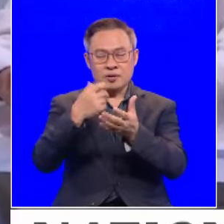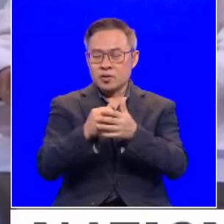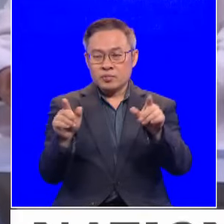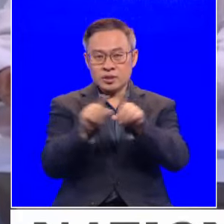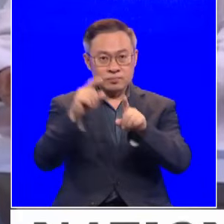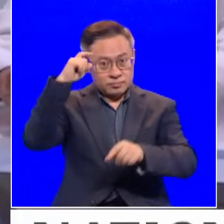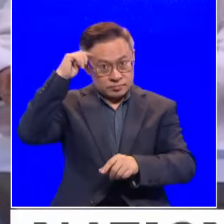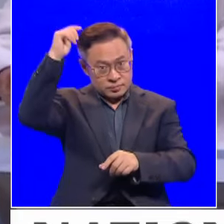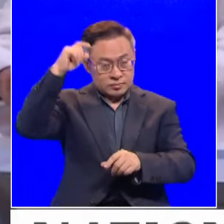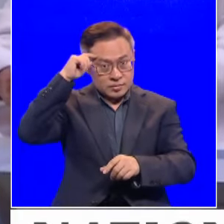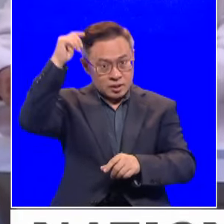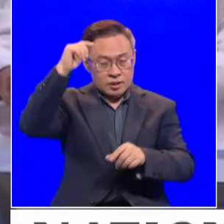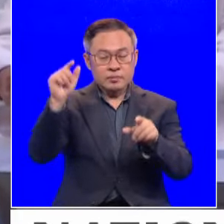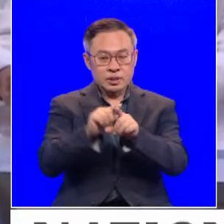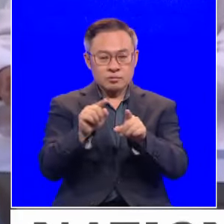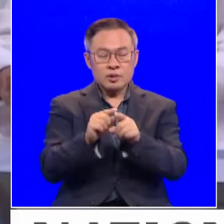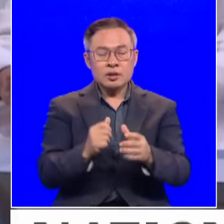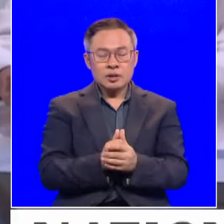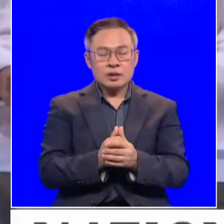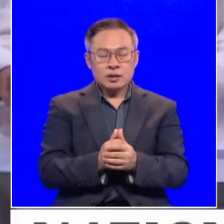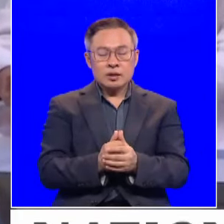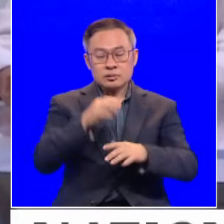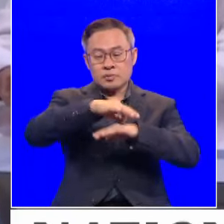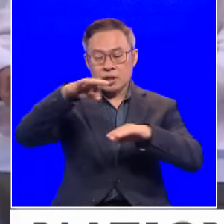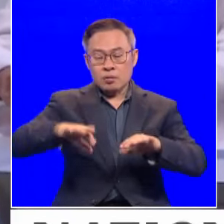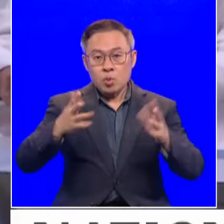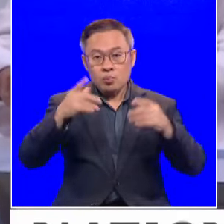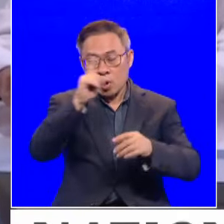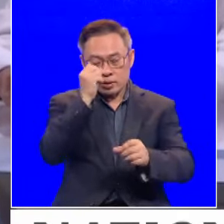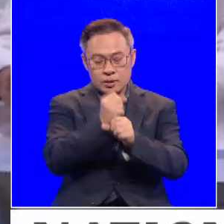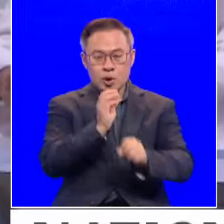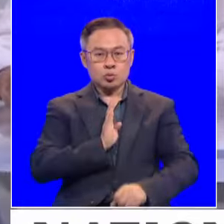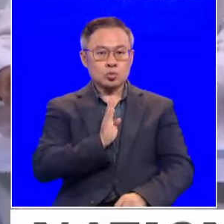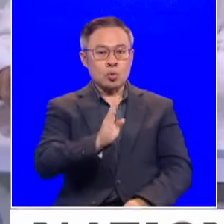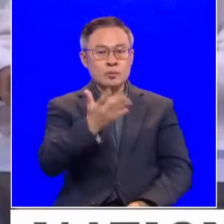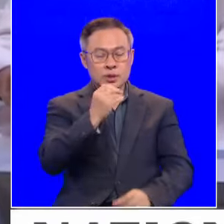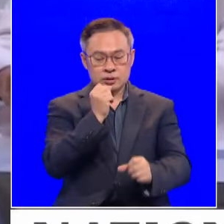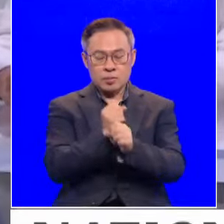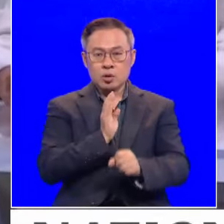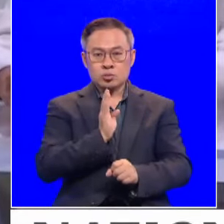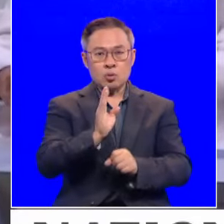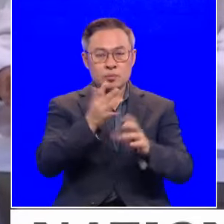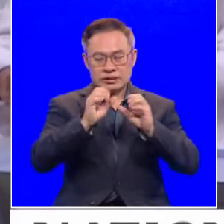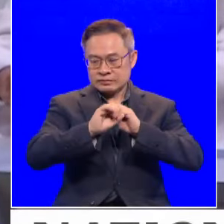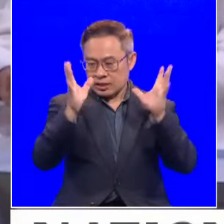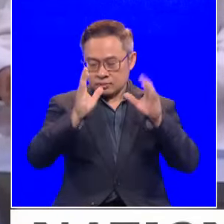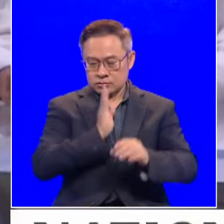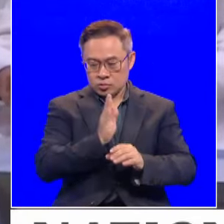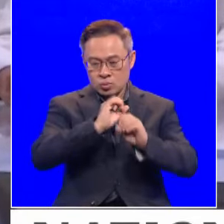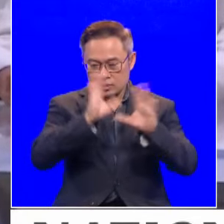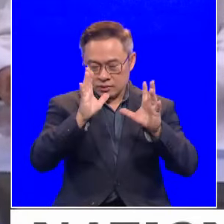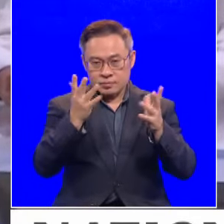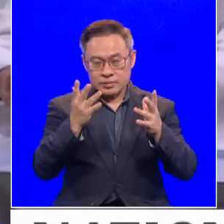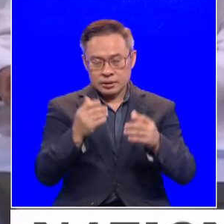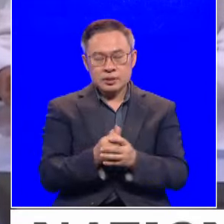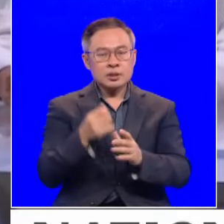ได้วินิจฉัยว่าไม่มีความซื่อสัตย์สุจริตเป็นที่ประจักษ์ขาดคุณสมบัติตามรัฐธรรมนูญมาตรา160วงเล็บ4และขาด